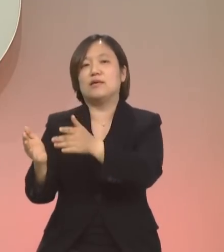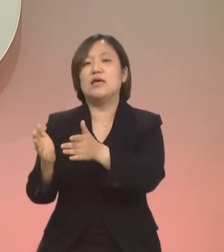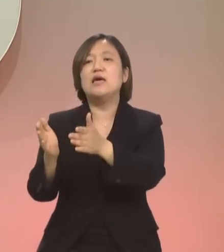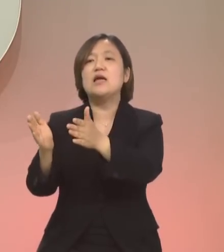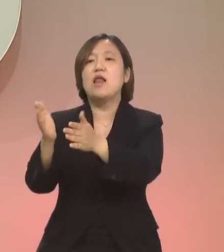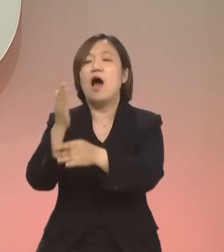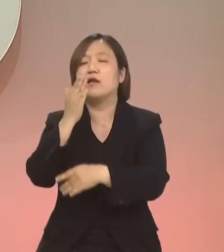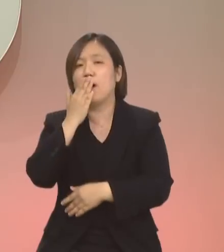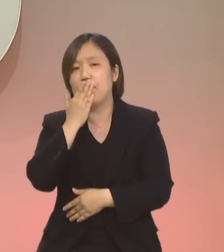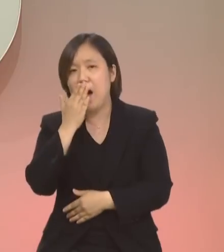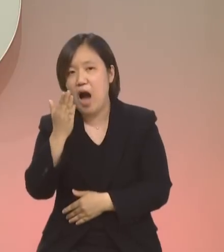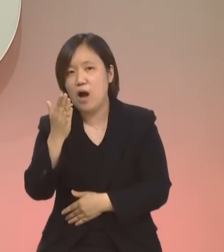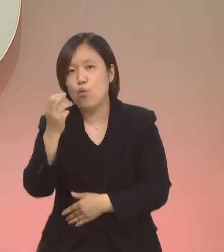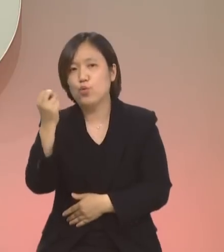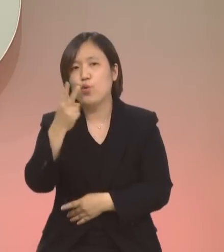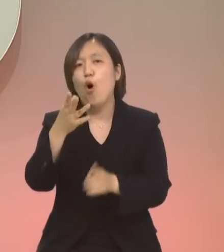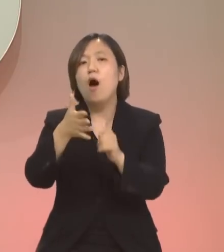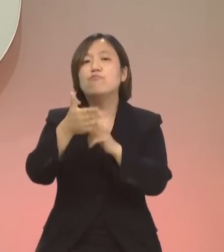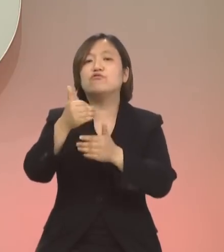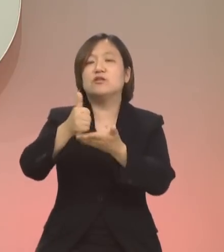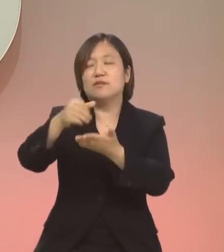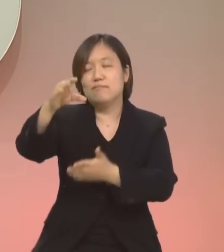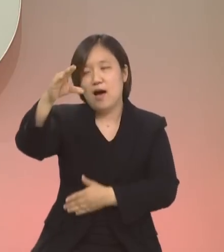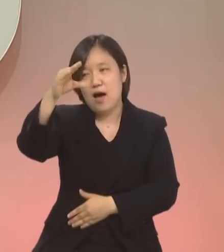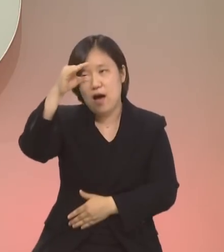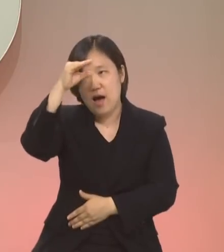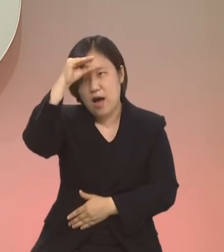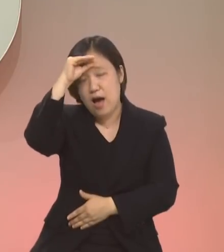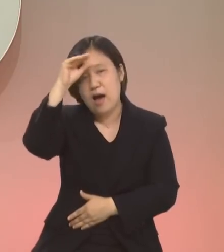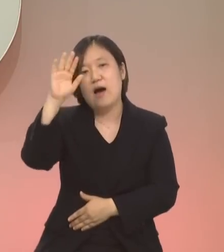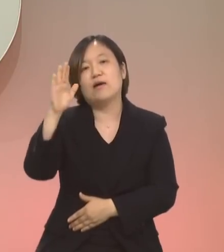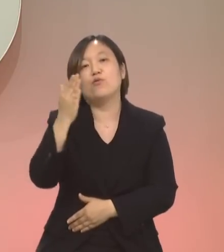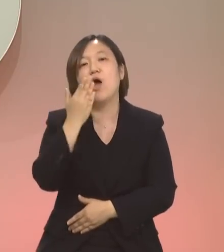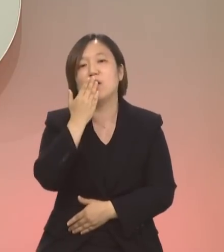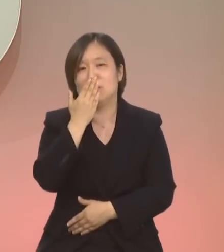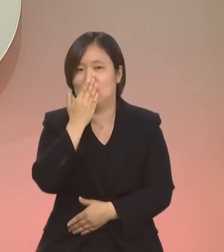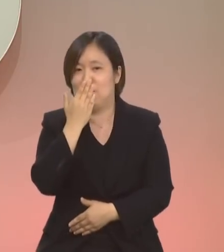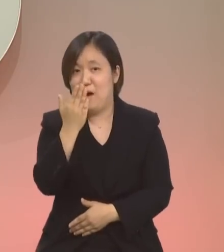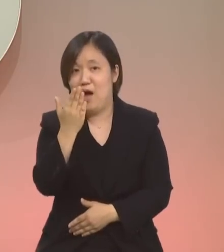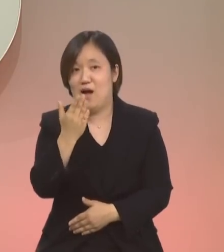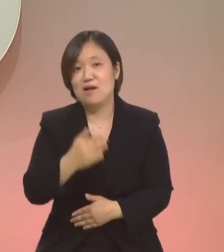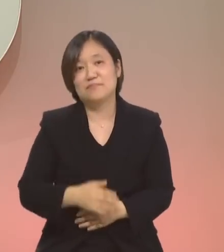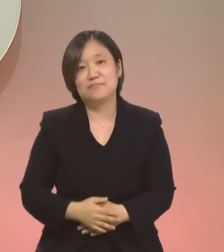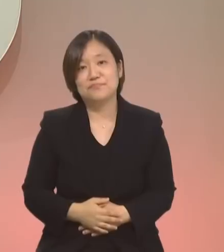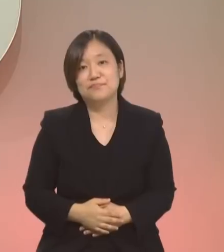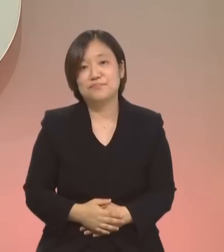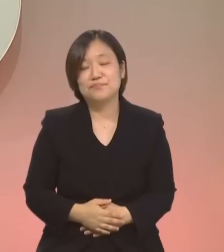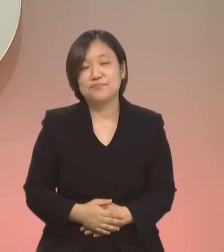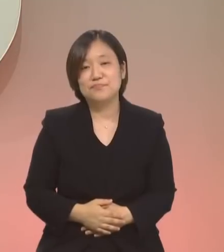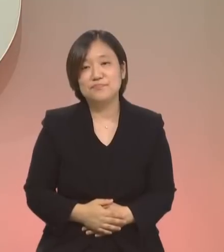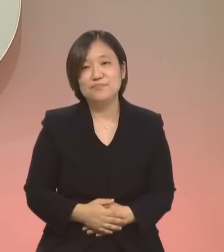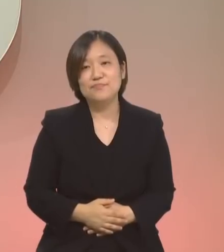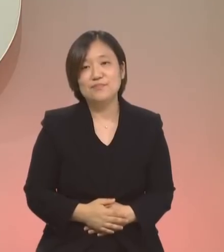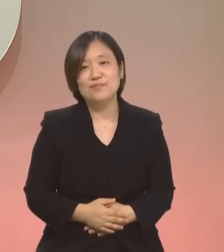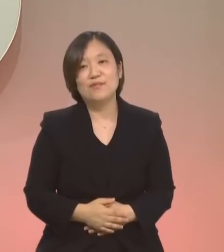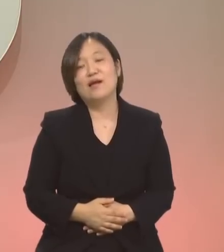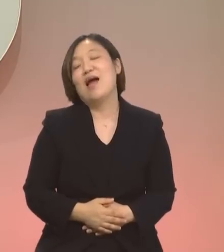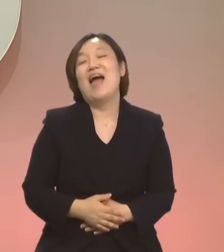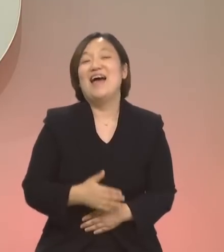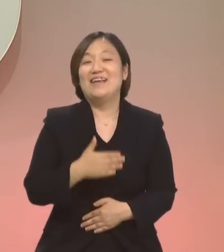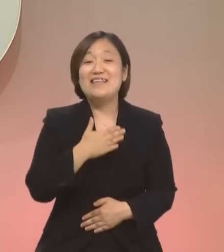향해 달마 가게 될 것입니다 제가 굉장히